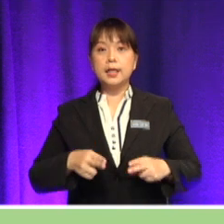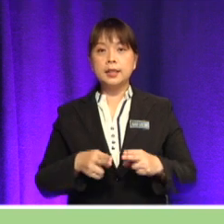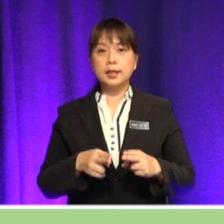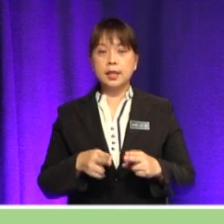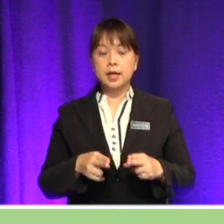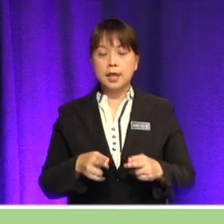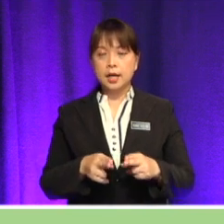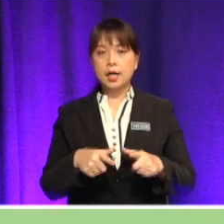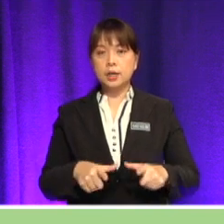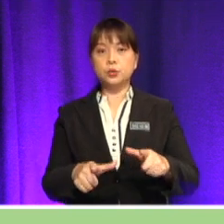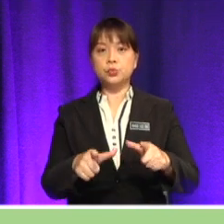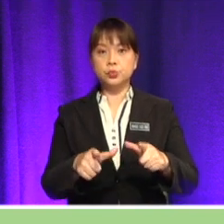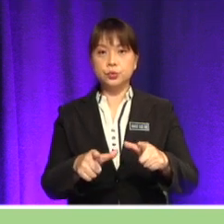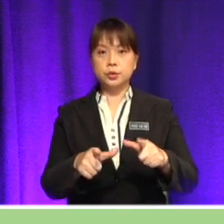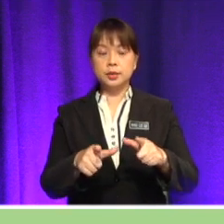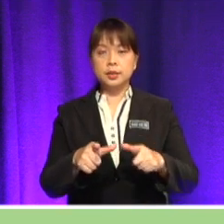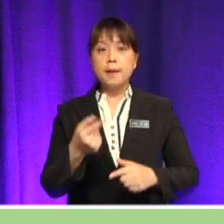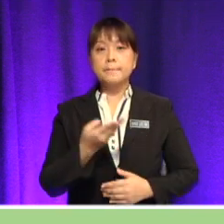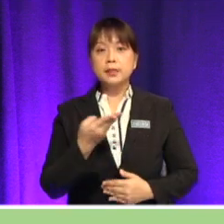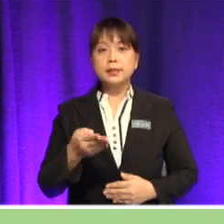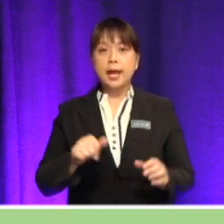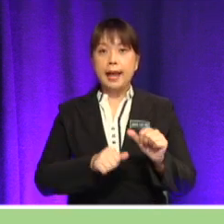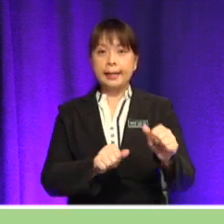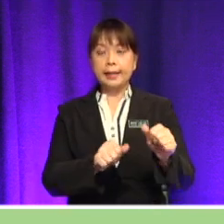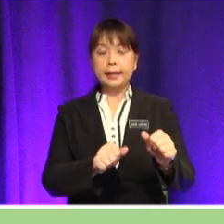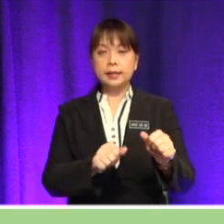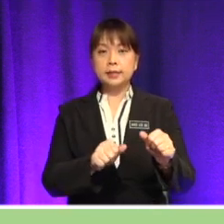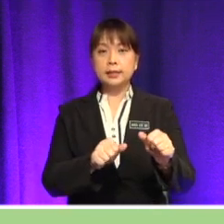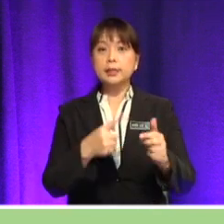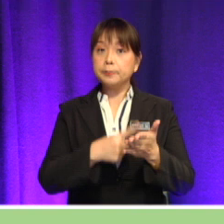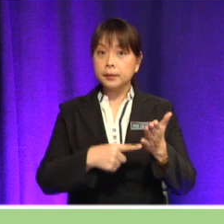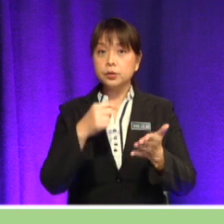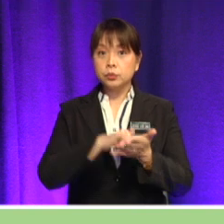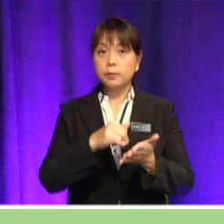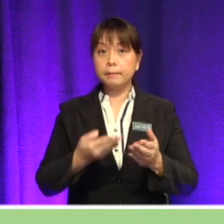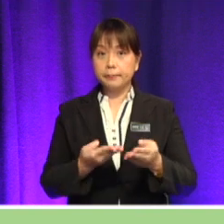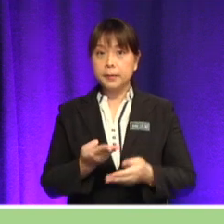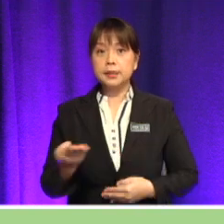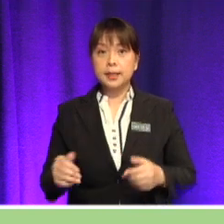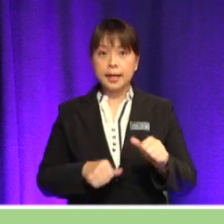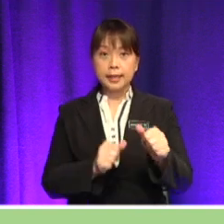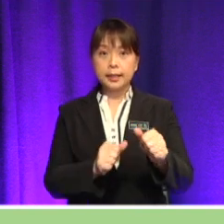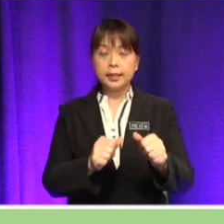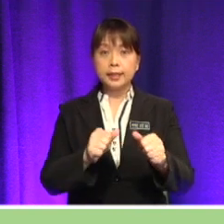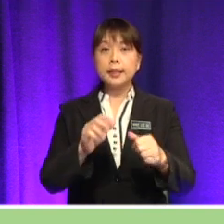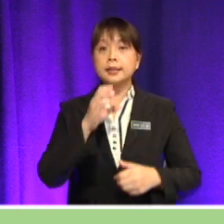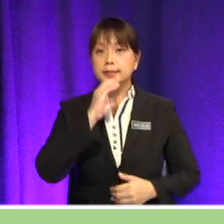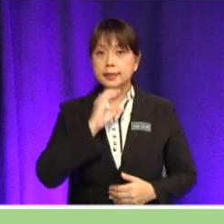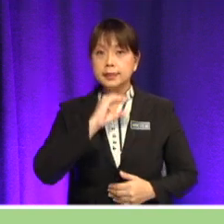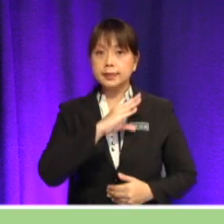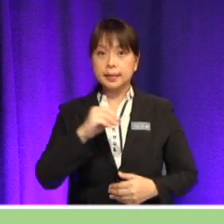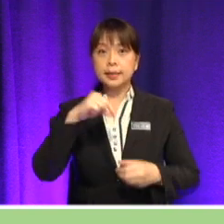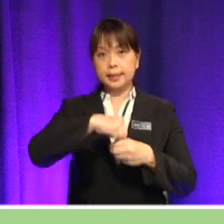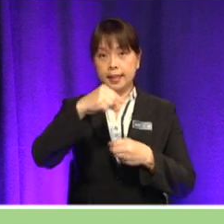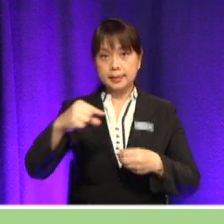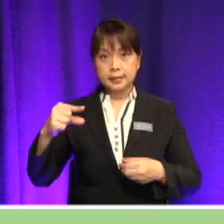tekanan Oke kalau kita lihat di sini Raja 8 points 10 menunjukkan tekanan medali di